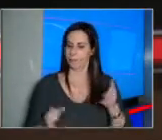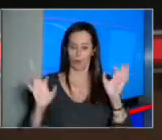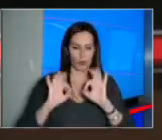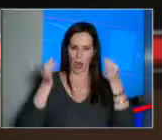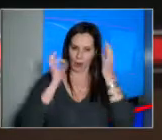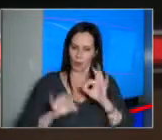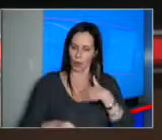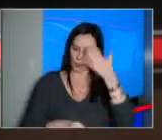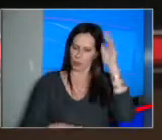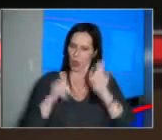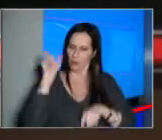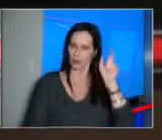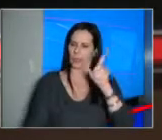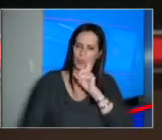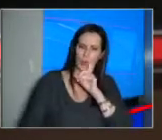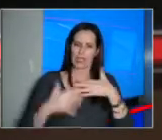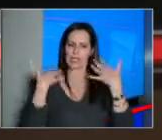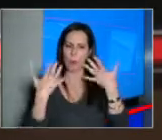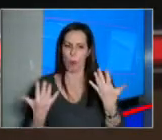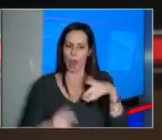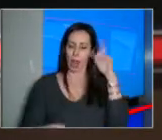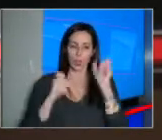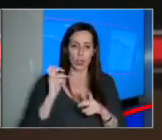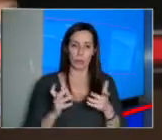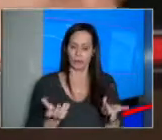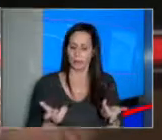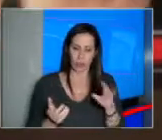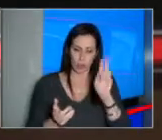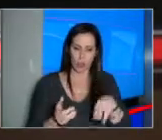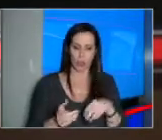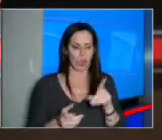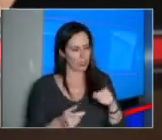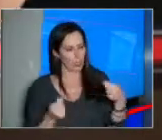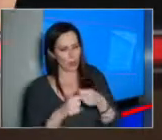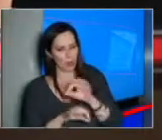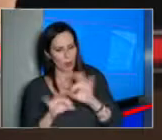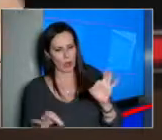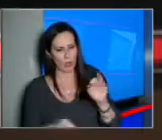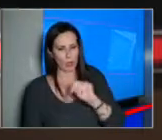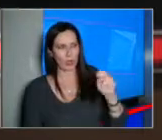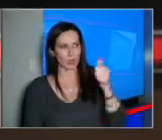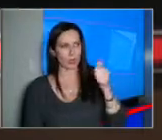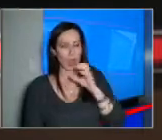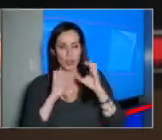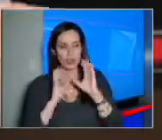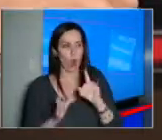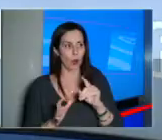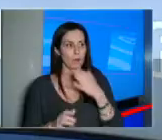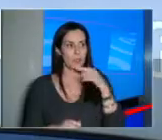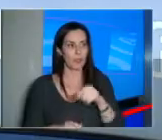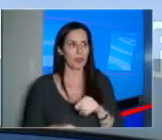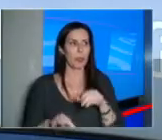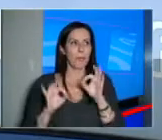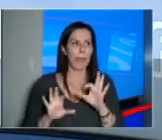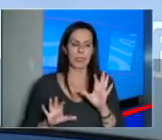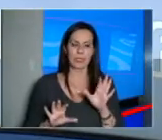הערכה, אנחנו לא מכירים את השמות, את הסיפורים, האנשים שמסתתרים מאחורי... זה מתחבר מצוין לאייטם הראשון שלנו, שהתקשורת הממסדית בישראל